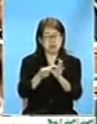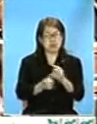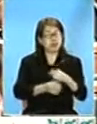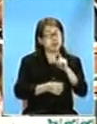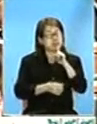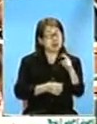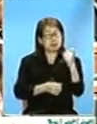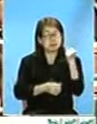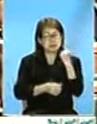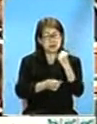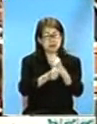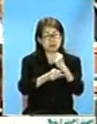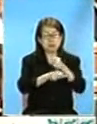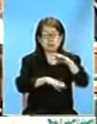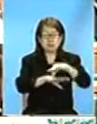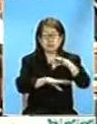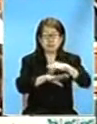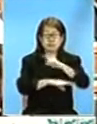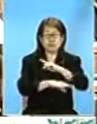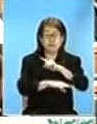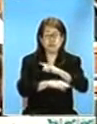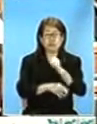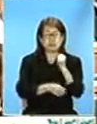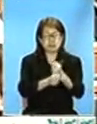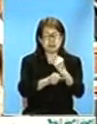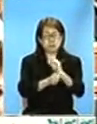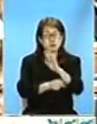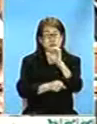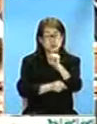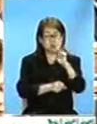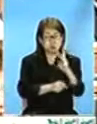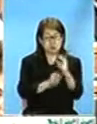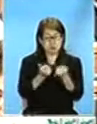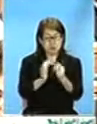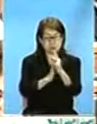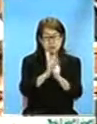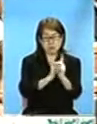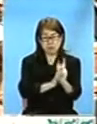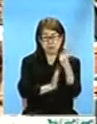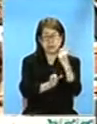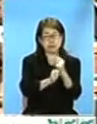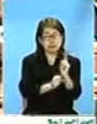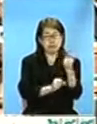นาจหน้าที่ของสว.ชุดนี้ที่รัฐธรรมนูญได้ออกแบบและได้ทำขึ้น